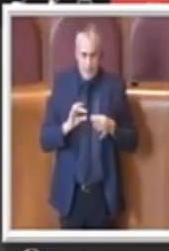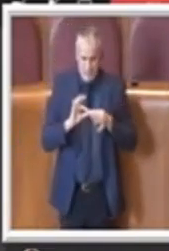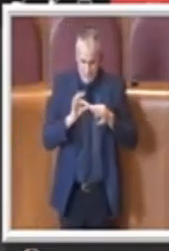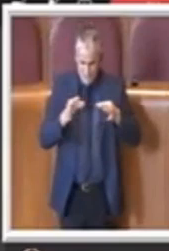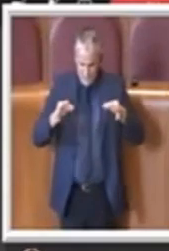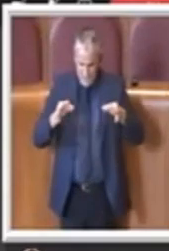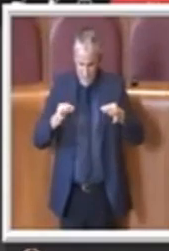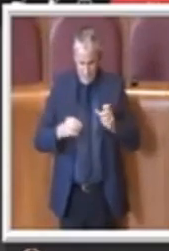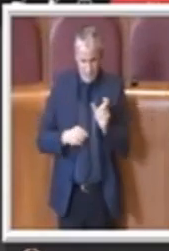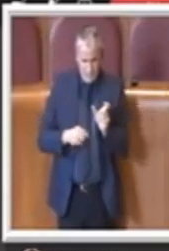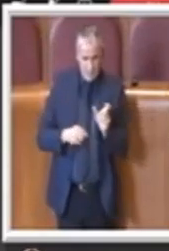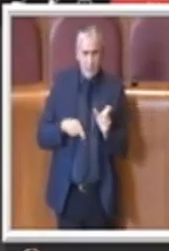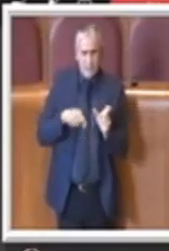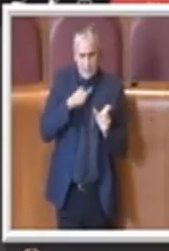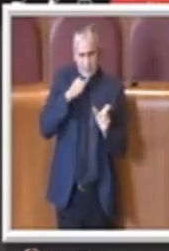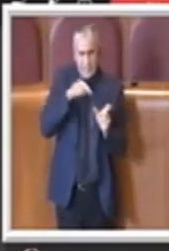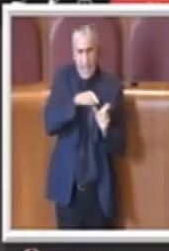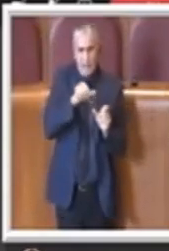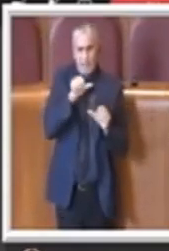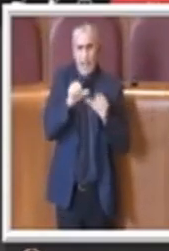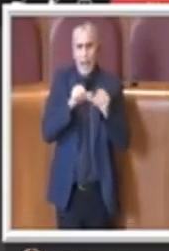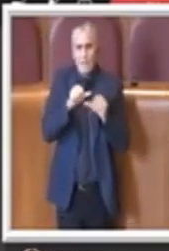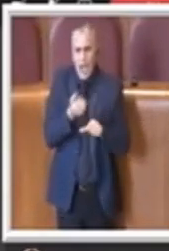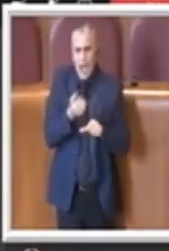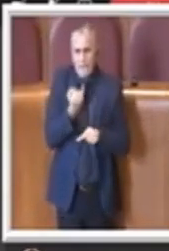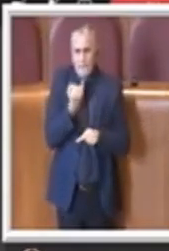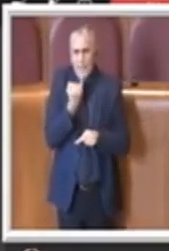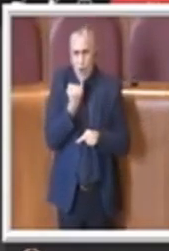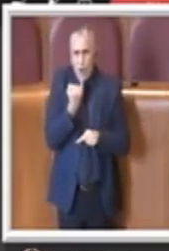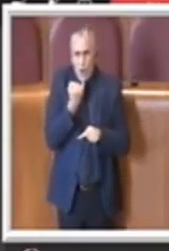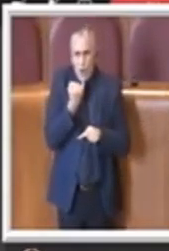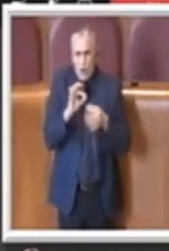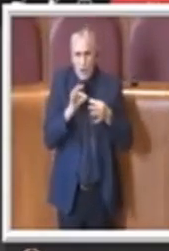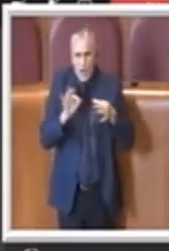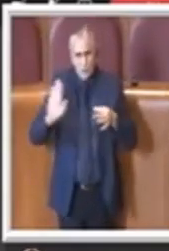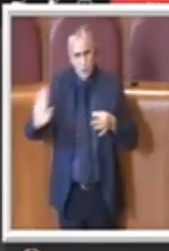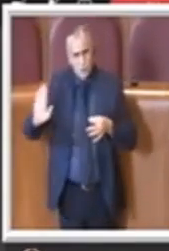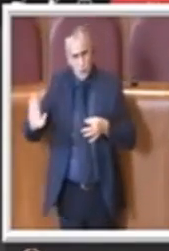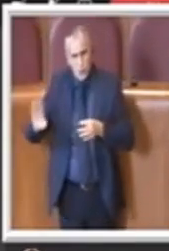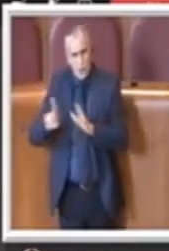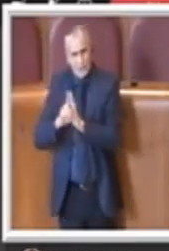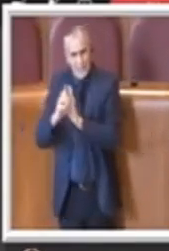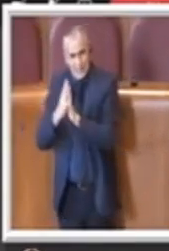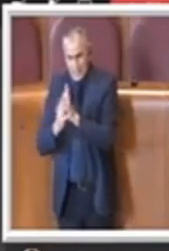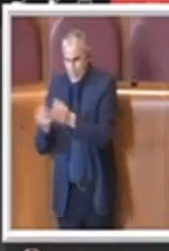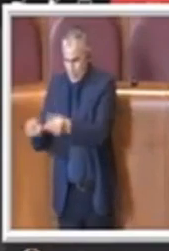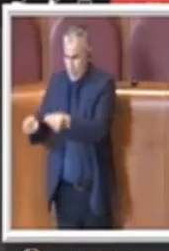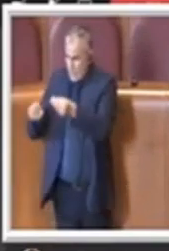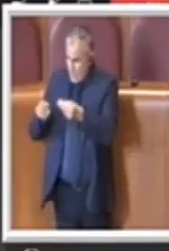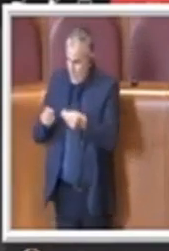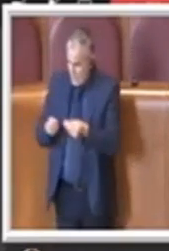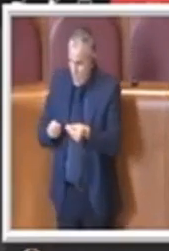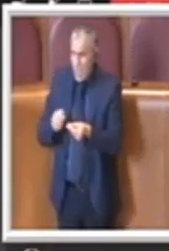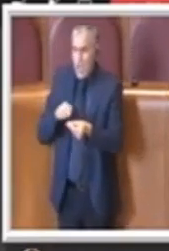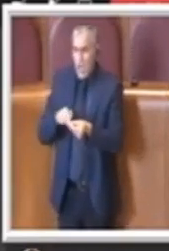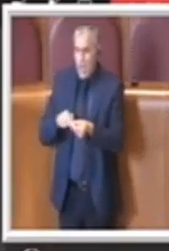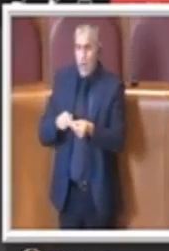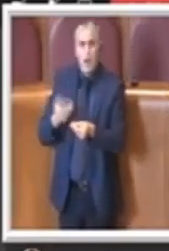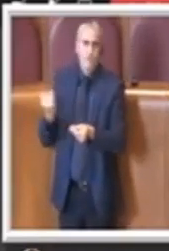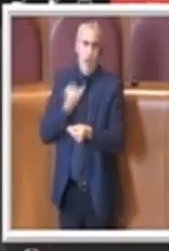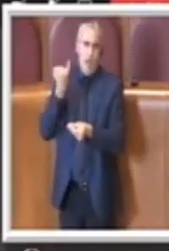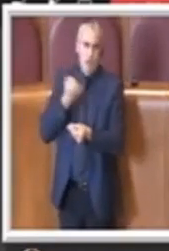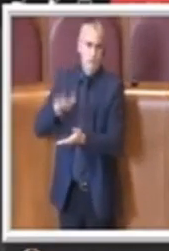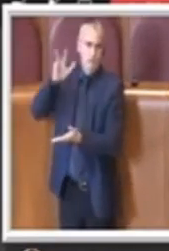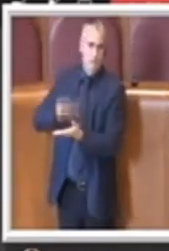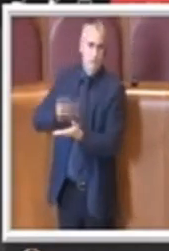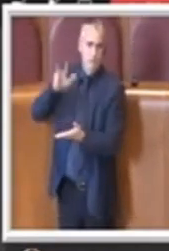di dover cambiare alcune piccole cose in queste delibere che altrimenti avremmo preso un impegno nei confronti della città